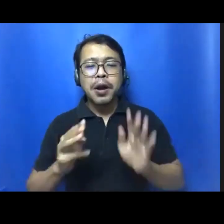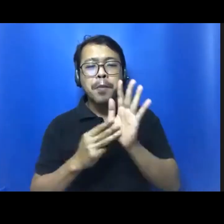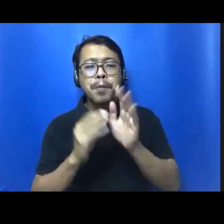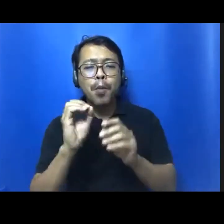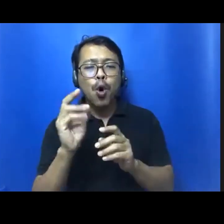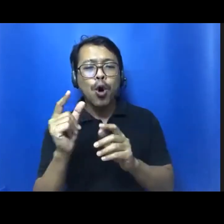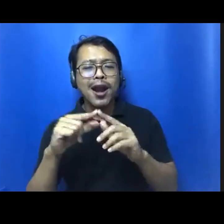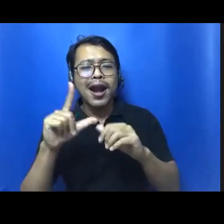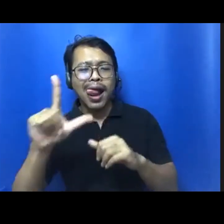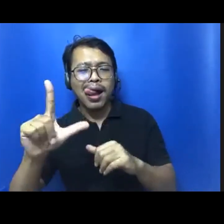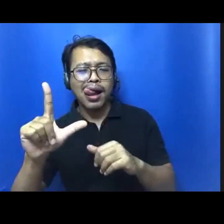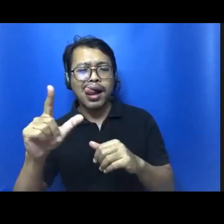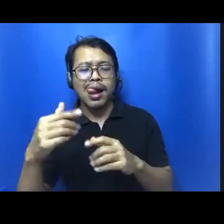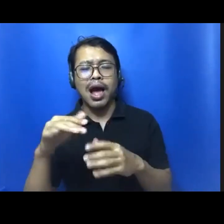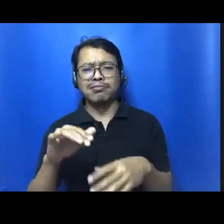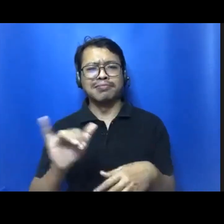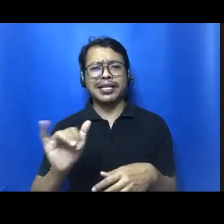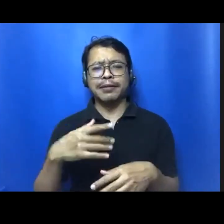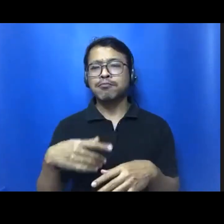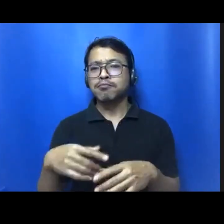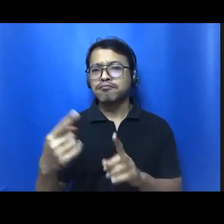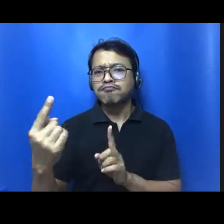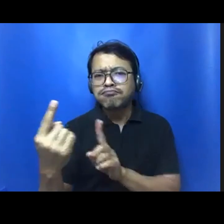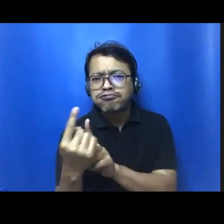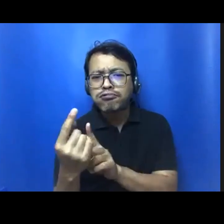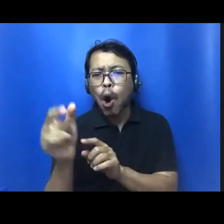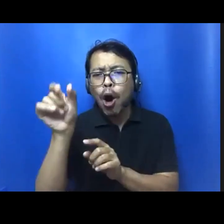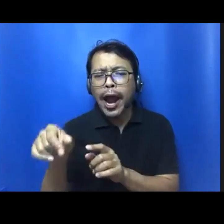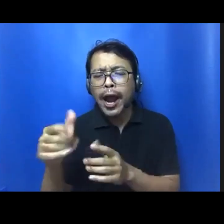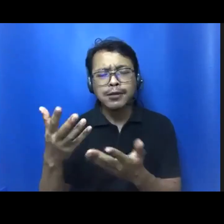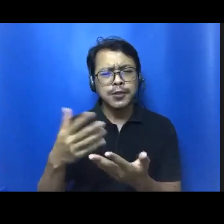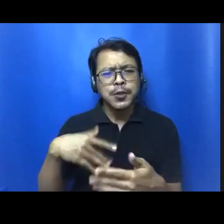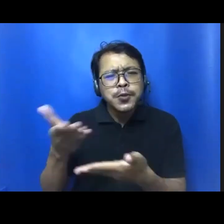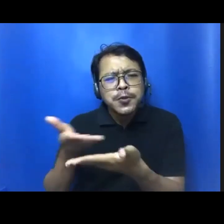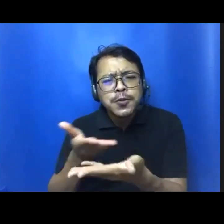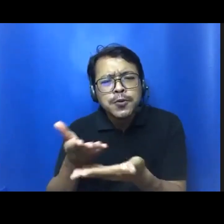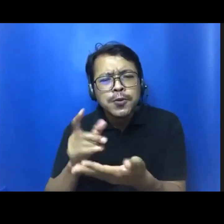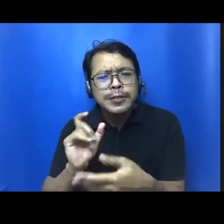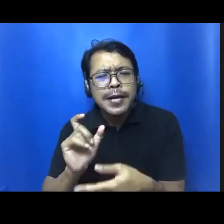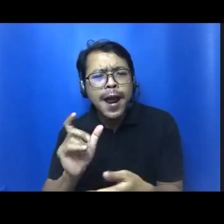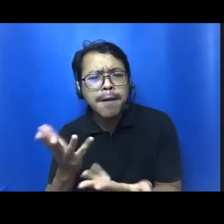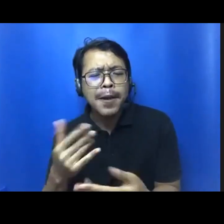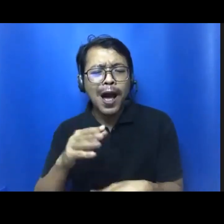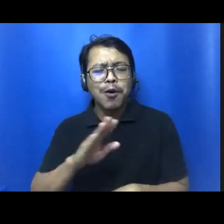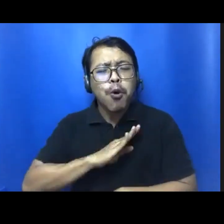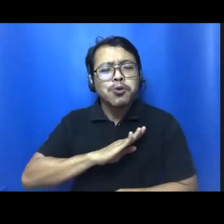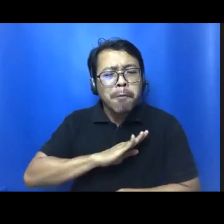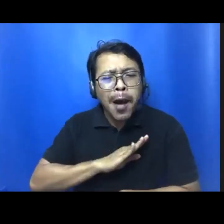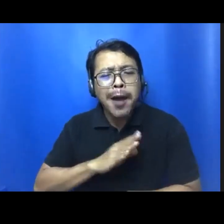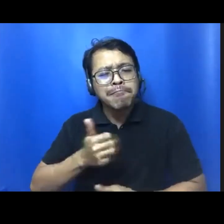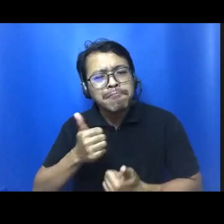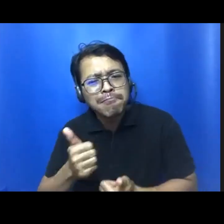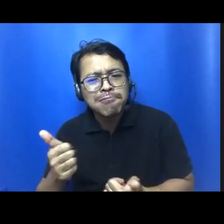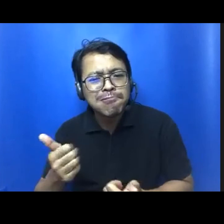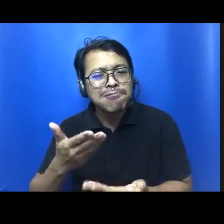kepada pimpinan, juga integritas kepada Tuhan Yang Maha Esa. Ini penting. Karena apa? Sehebat apapun, kalau kita tidak